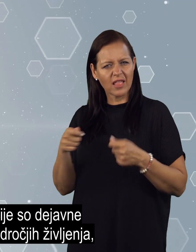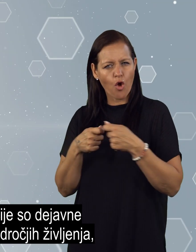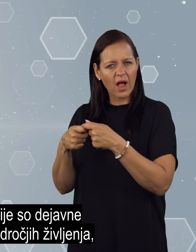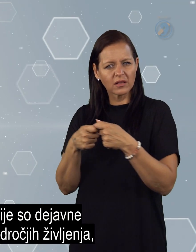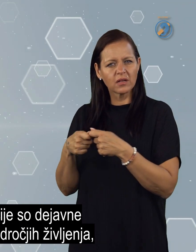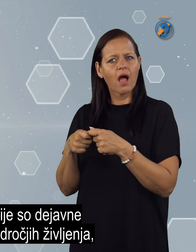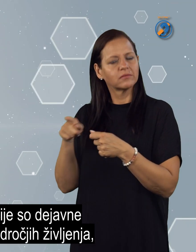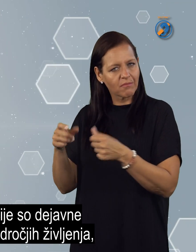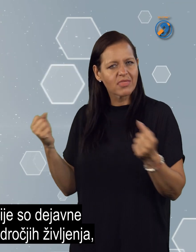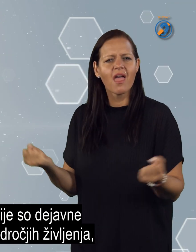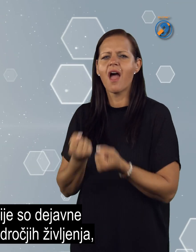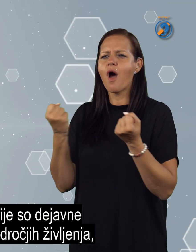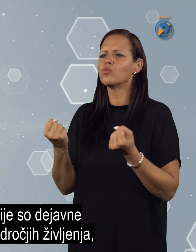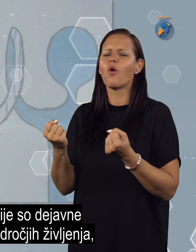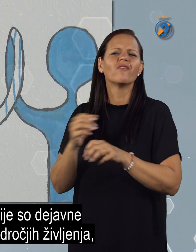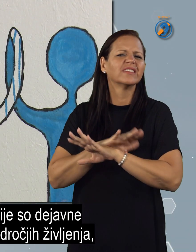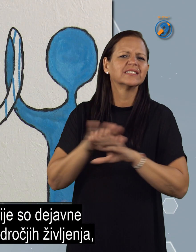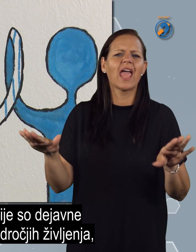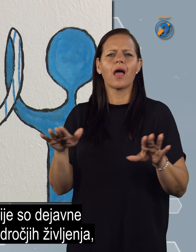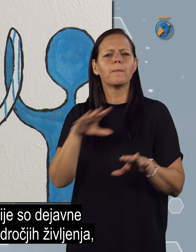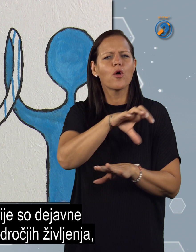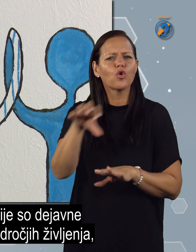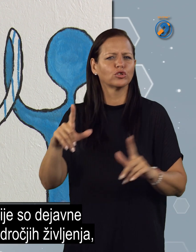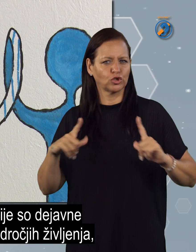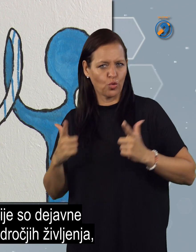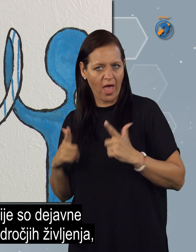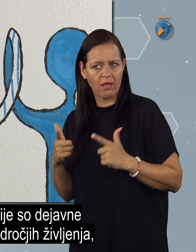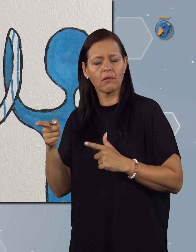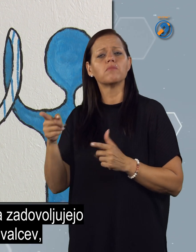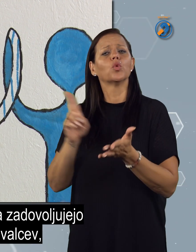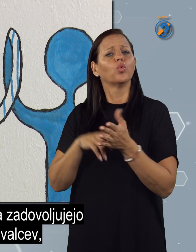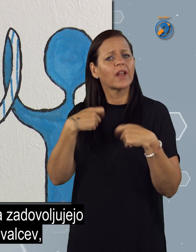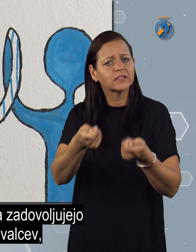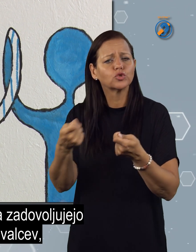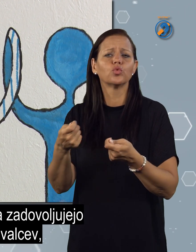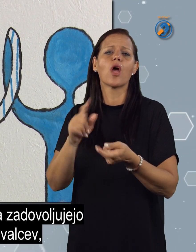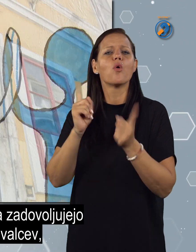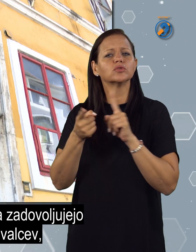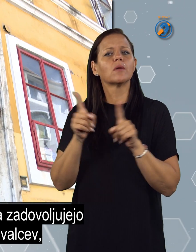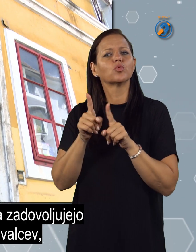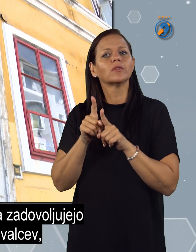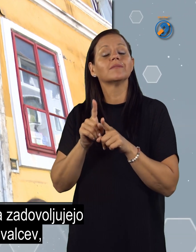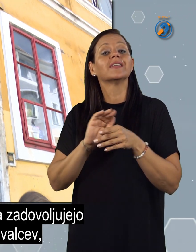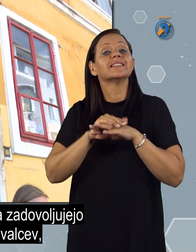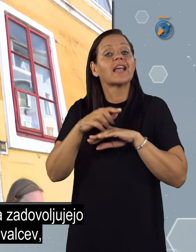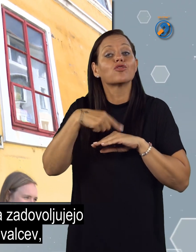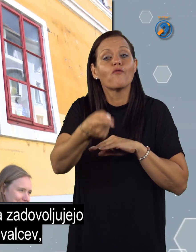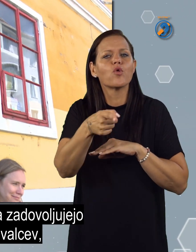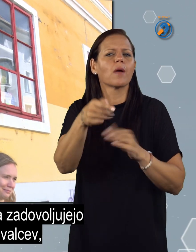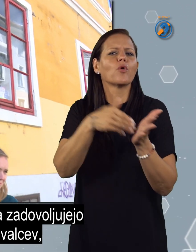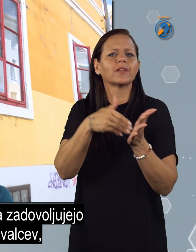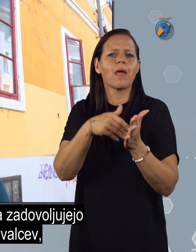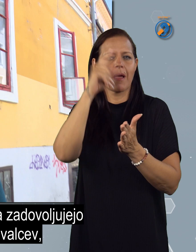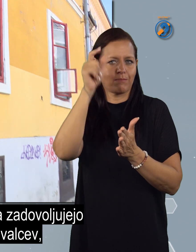Nevladne organizacije so dejavne tako rekoč na vseh področjih življenja, uresničujejo oziroma zadovoljujejo